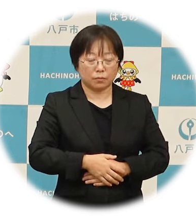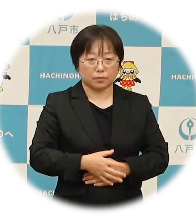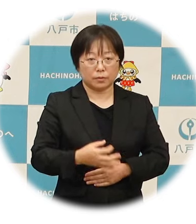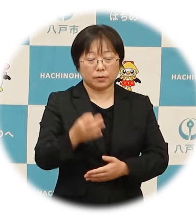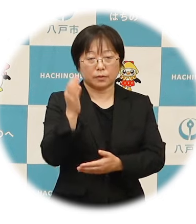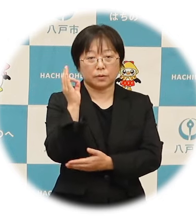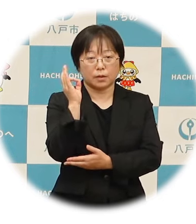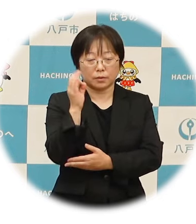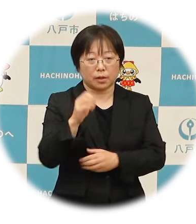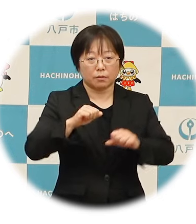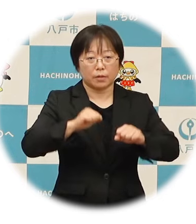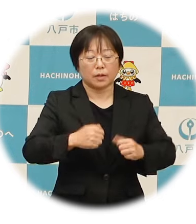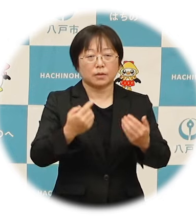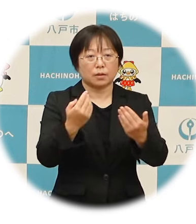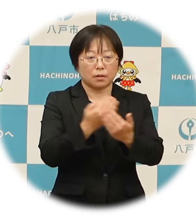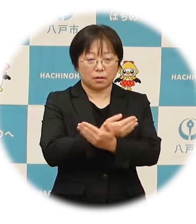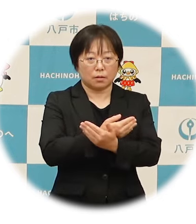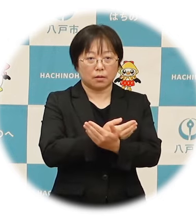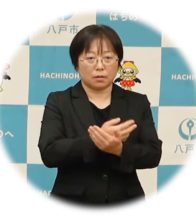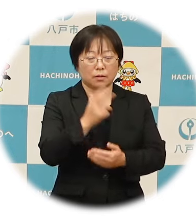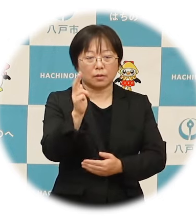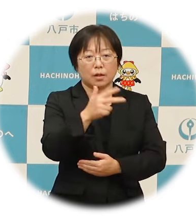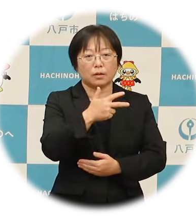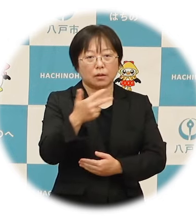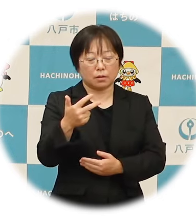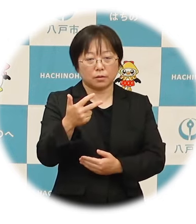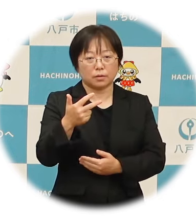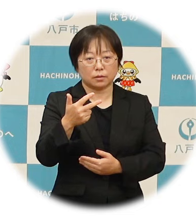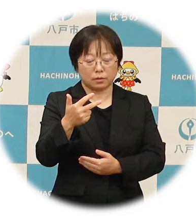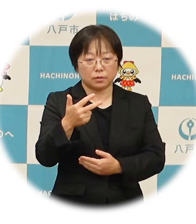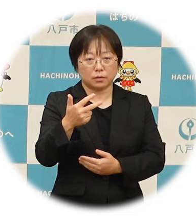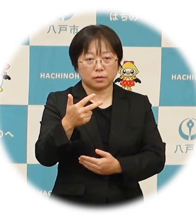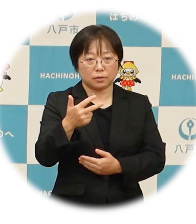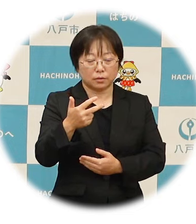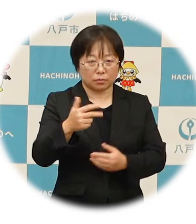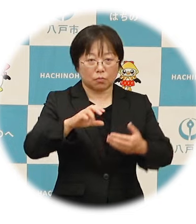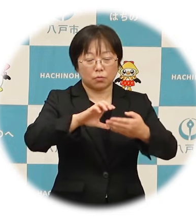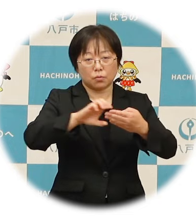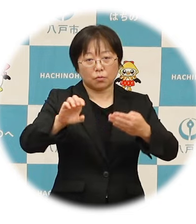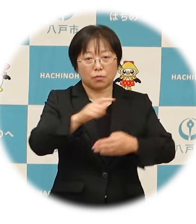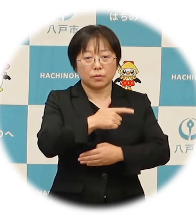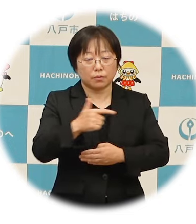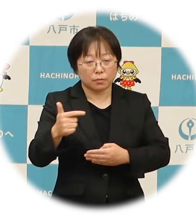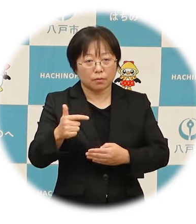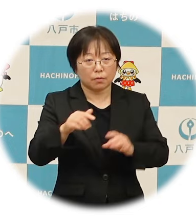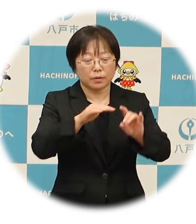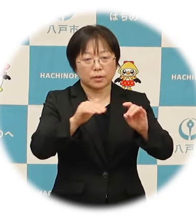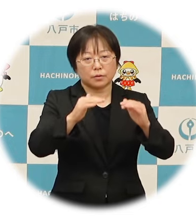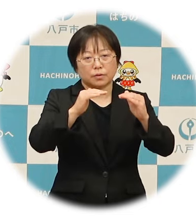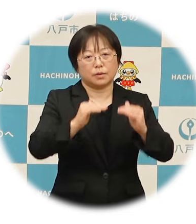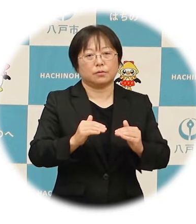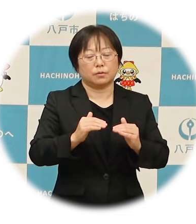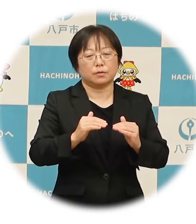法及び第7次行財政改革大綱における基準を下回っているほ